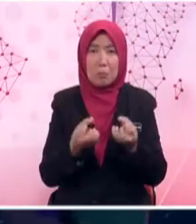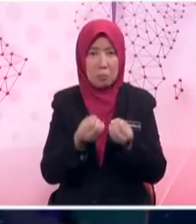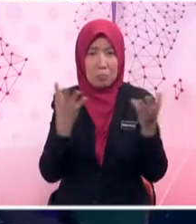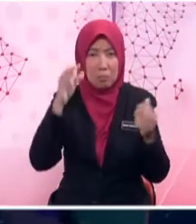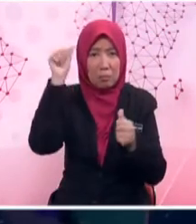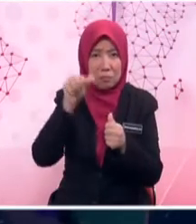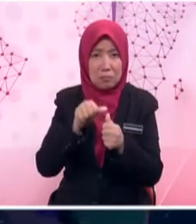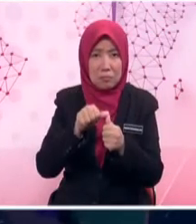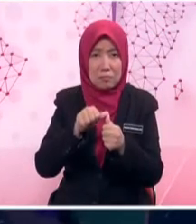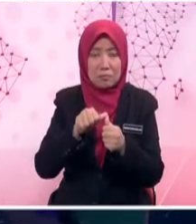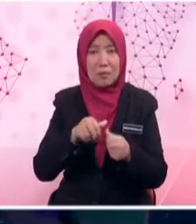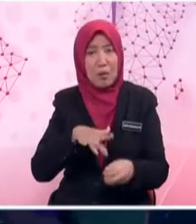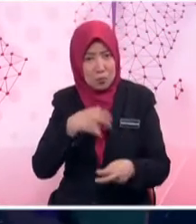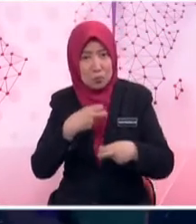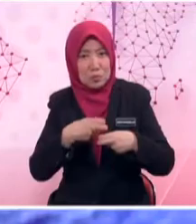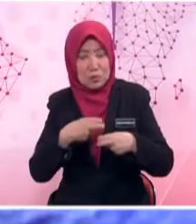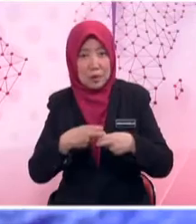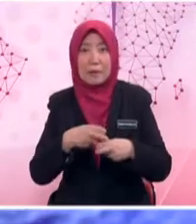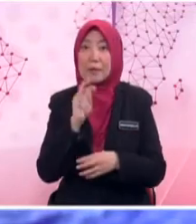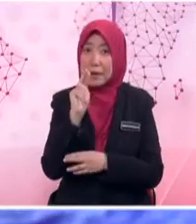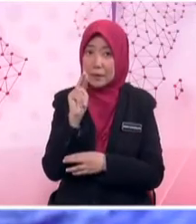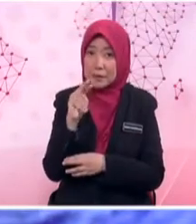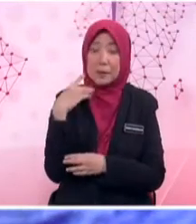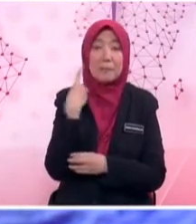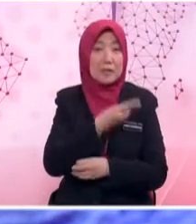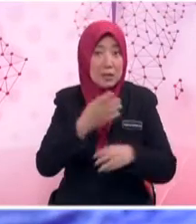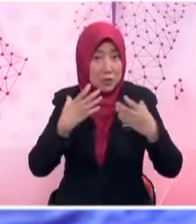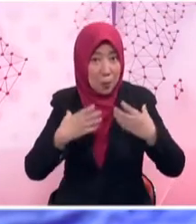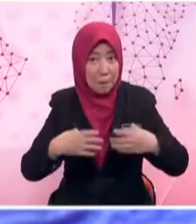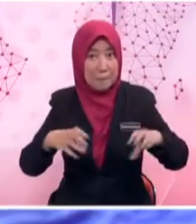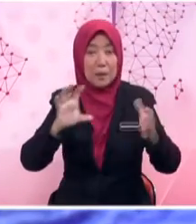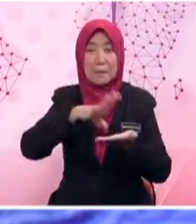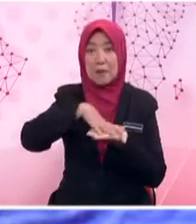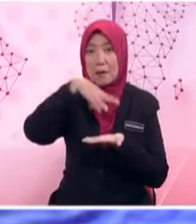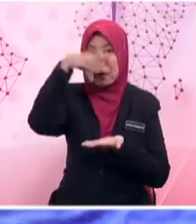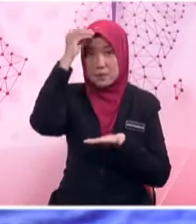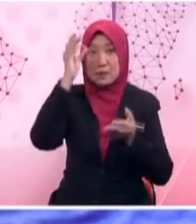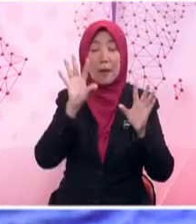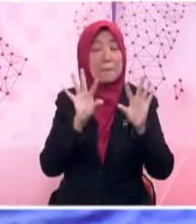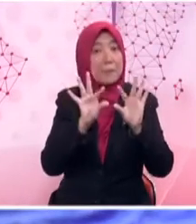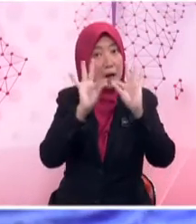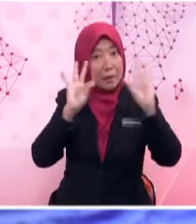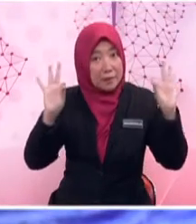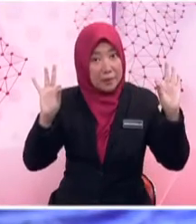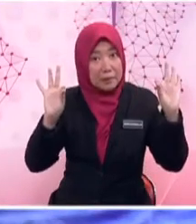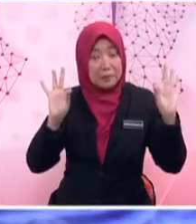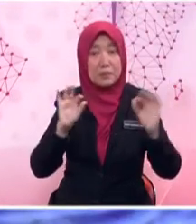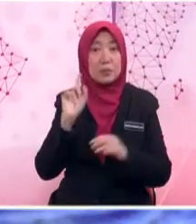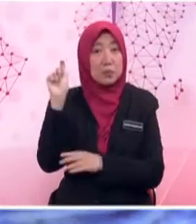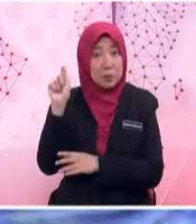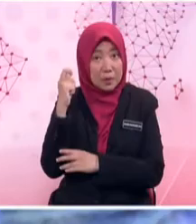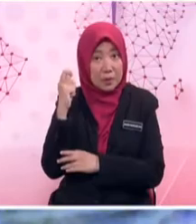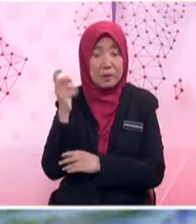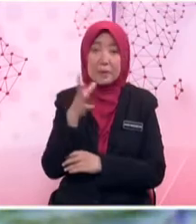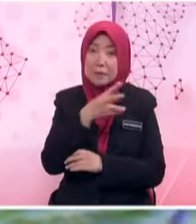apa. Kejap lagi kita cuba belajar ayat tunggal, ayat penyata.